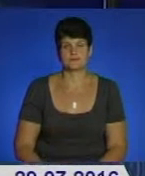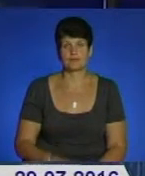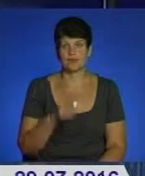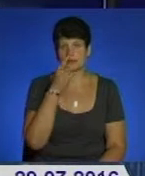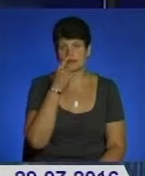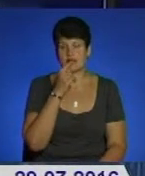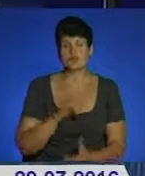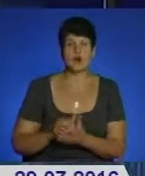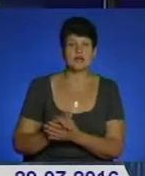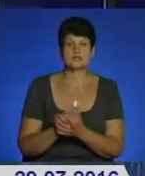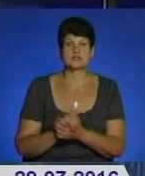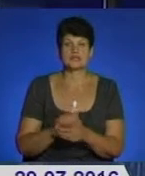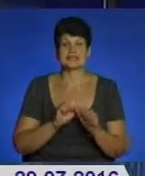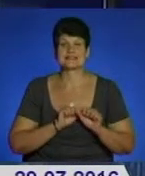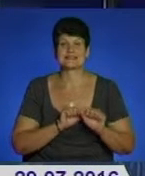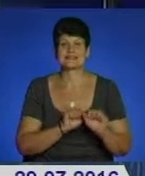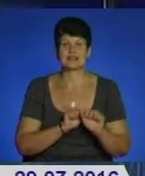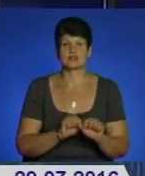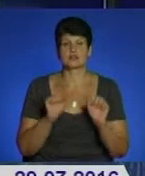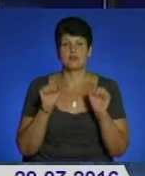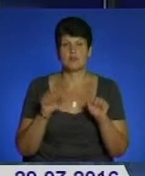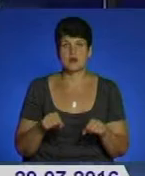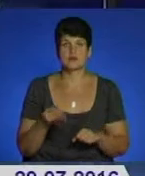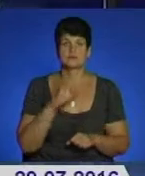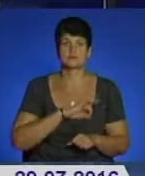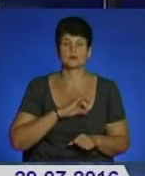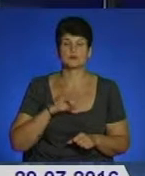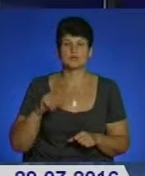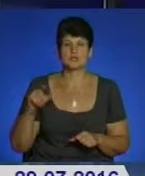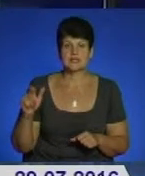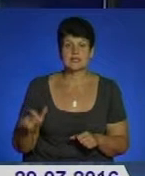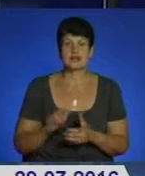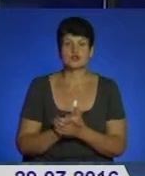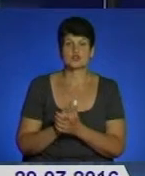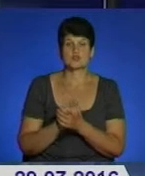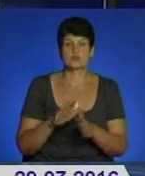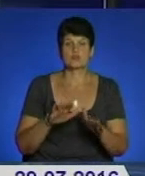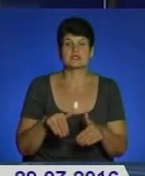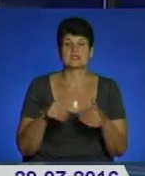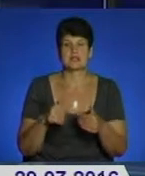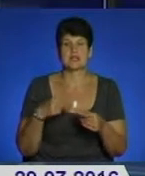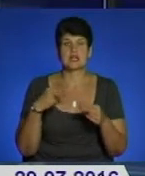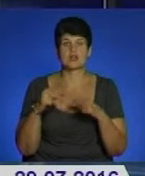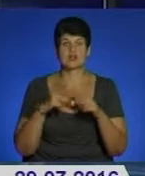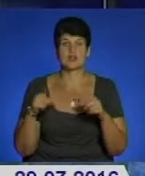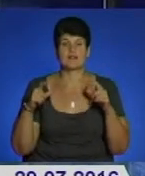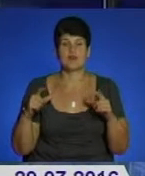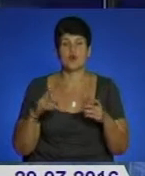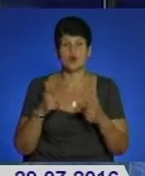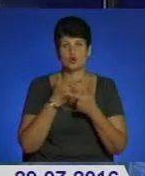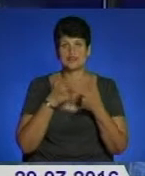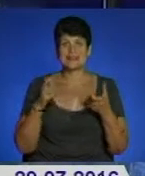Нещодавно Асоціація захисту прав споживачів «Споживча довіра» та Асоціація постачальників торговельних мереж оголосили